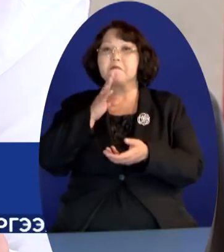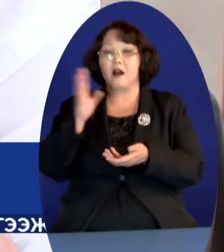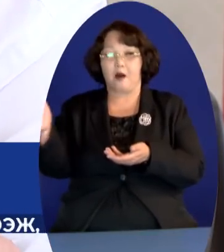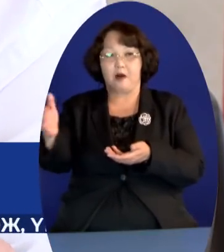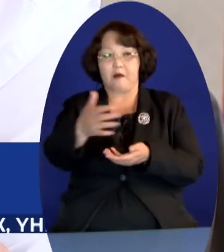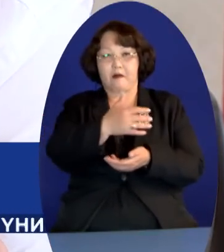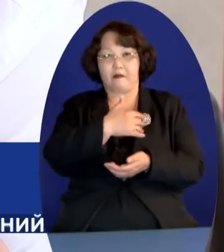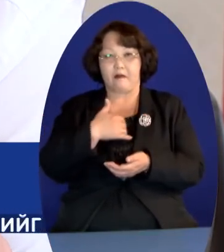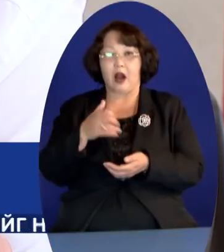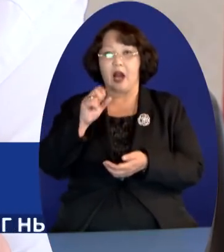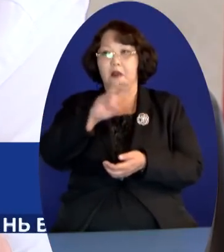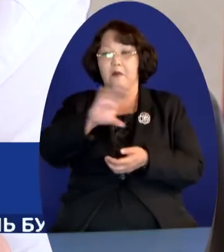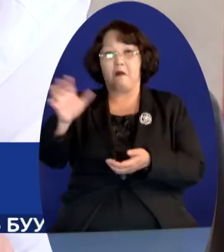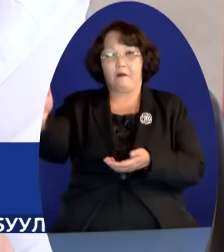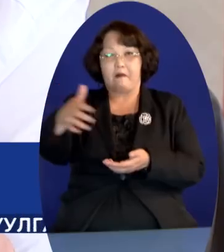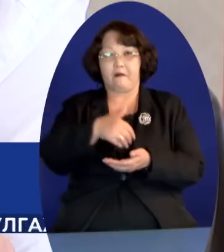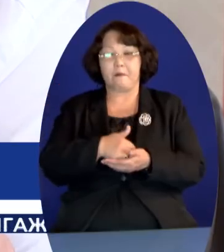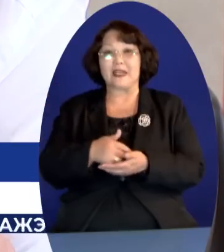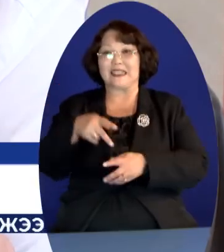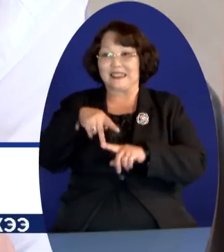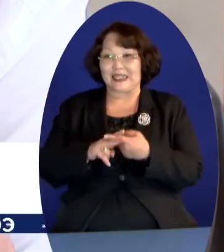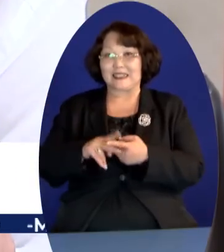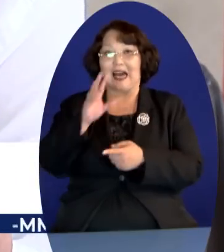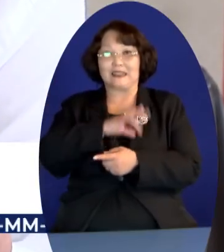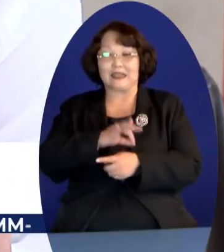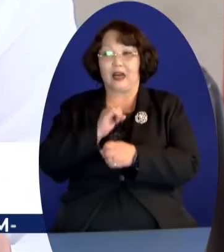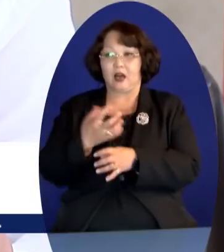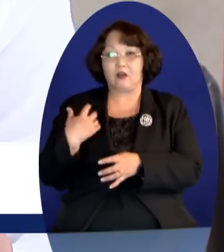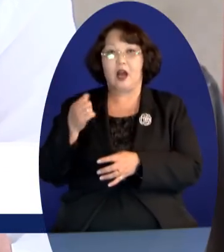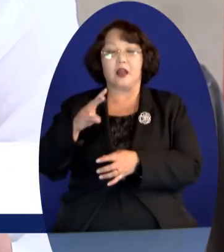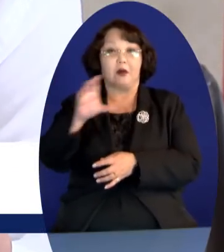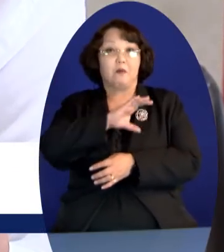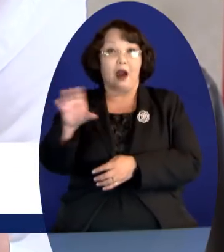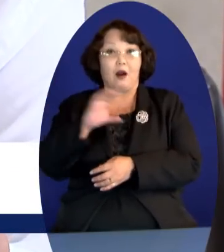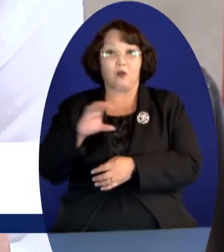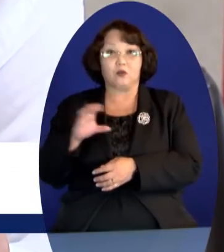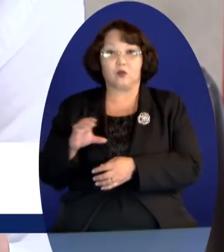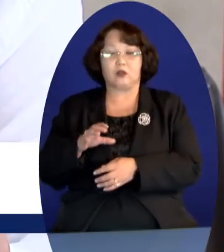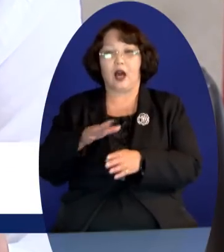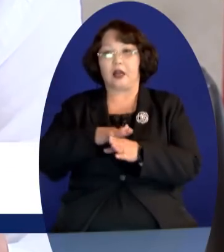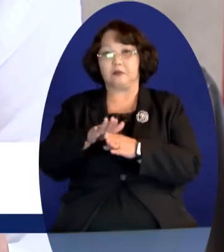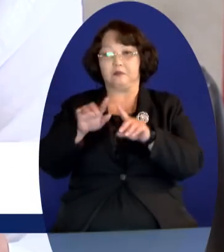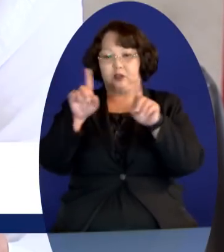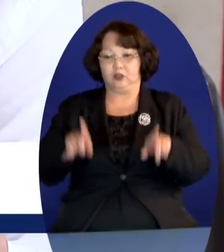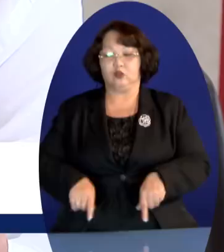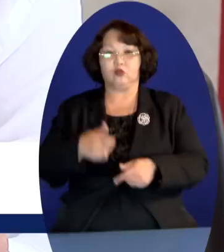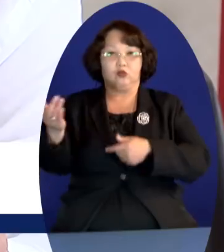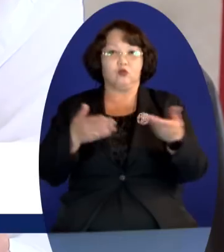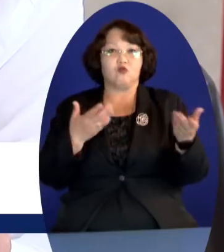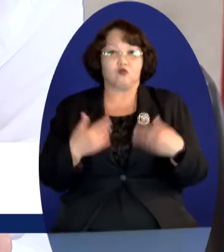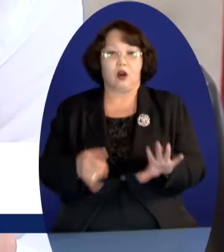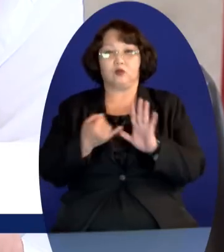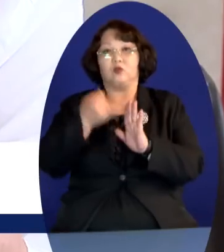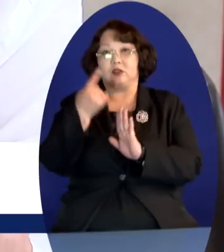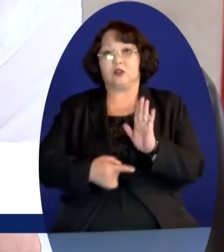шугам сүлжээ хангагч ашиглалт засвар үйлчилгээ хариуцсан аж ахуй нэгж байгууллагуудад бид албан бичиг хөргүүлсэн байгаа. 6 сарын 30-ны